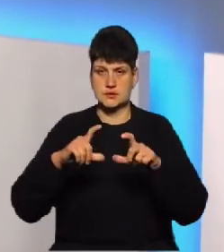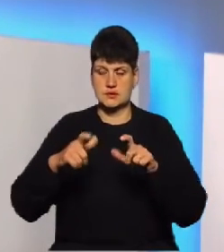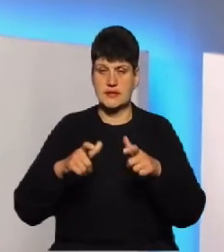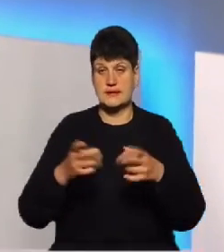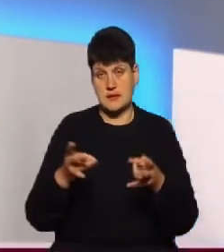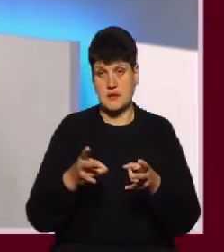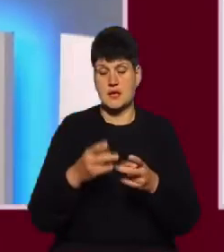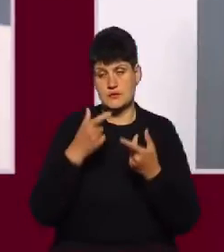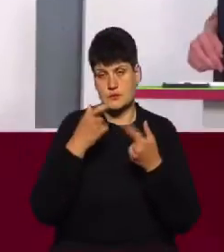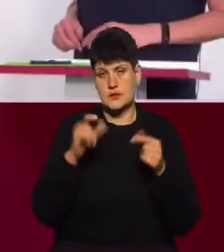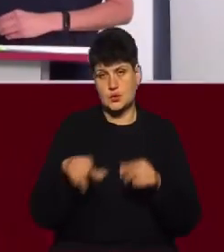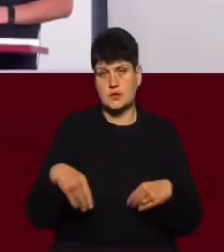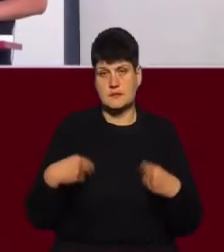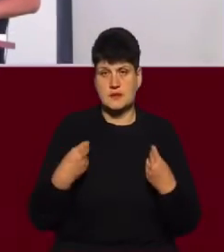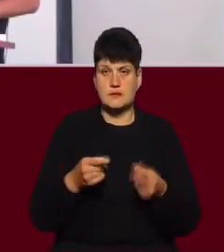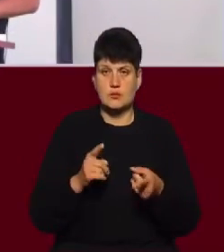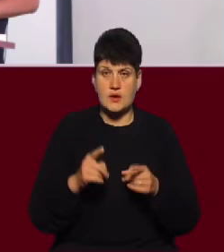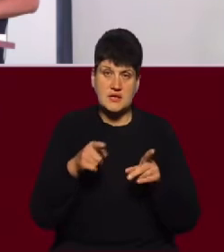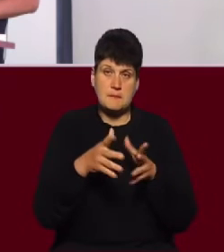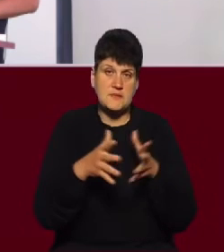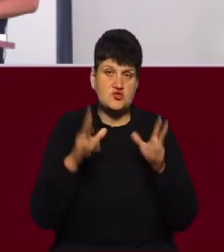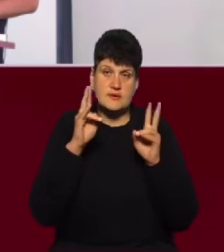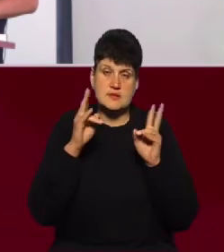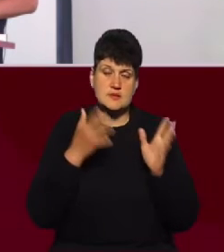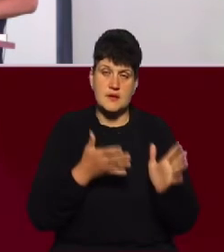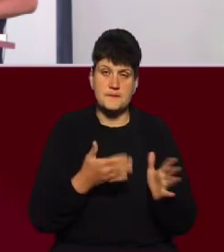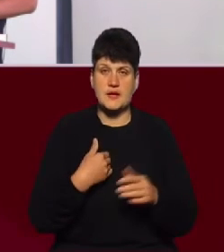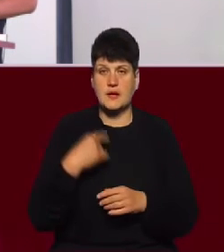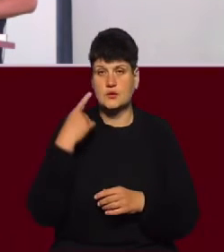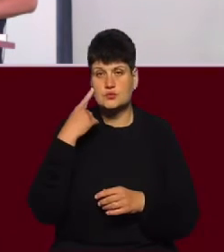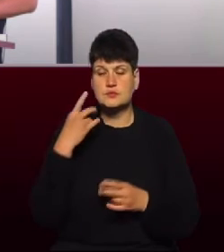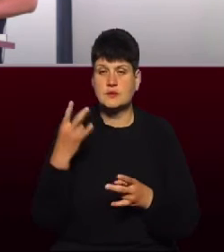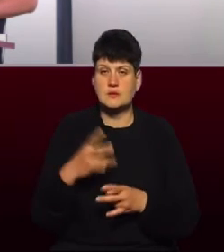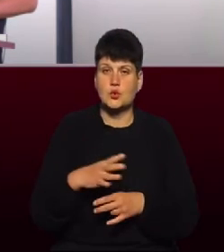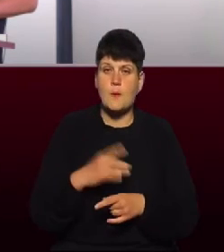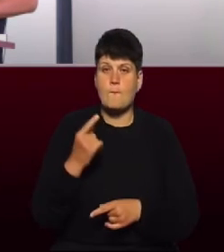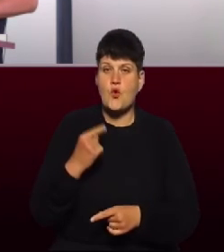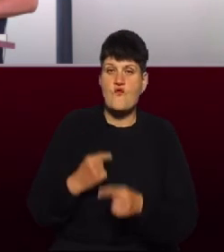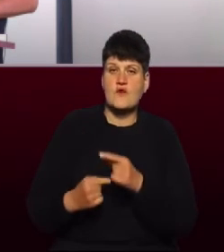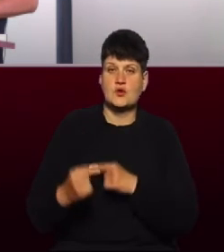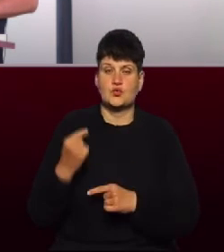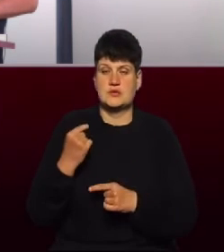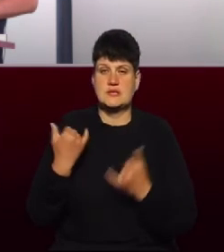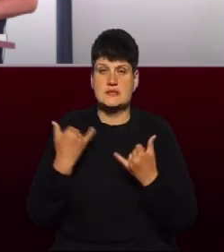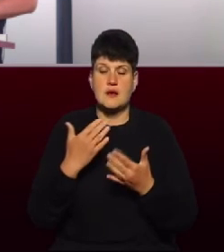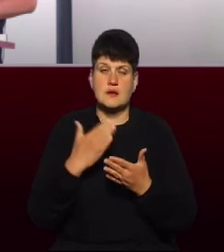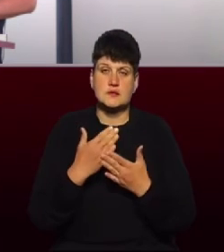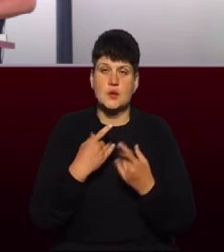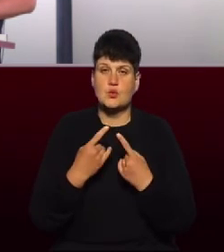що реально просто її більшість не знає. І я думаю, що варто було би все-таки повернутися, якщо зараз йде мова про те, що ми